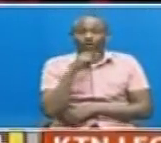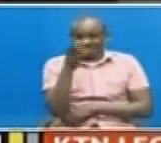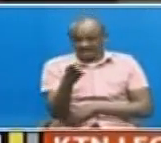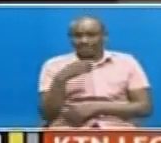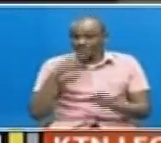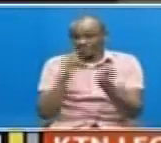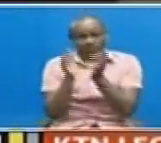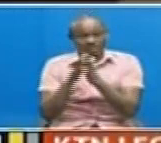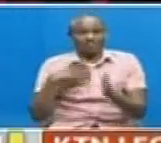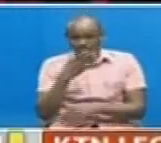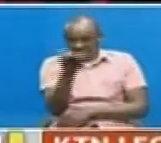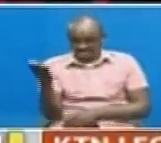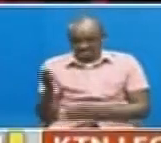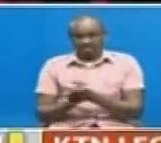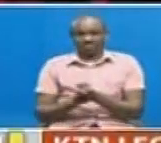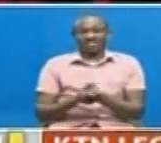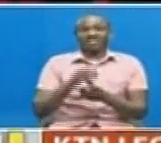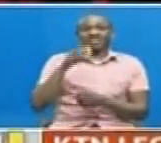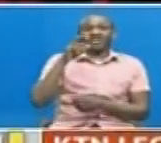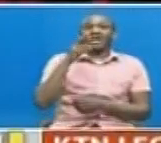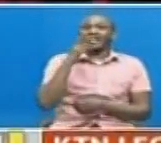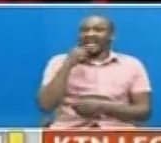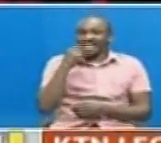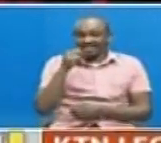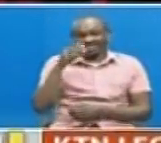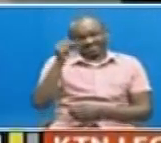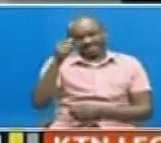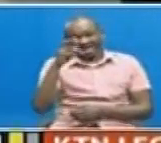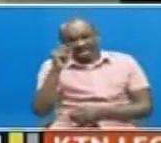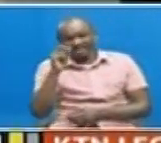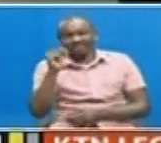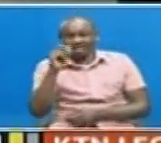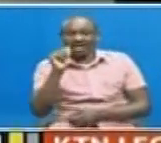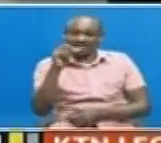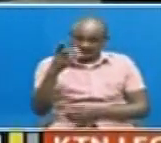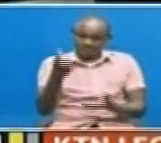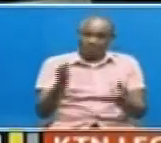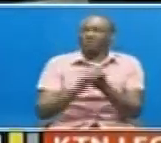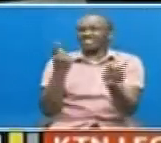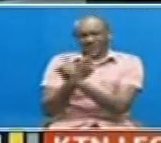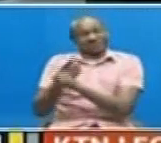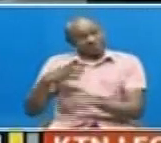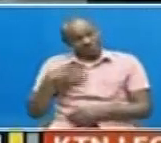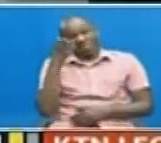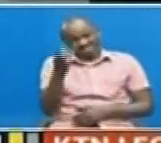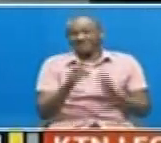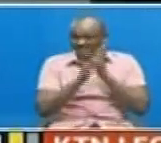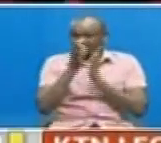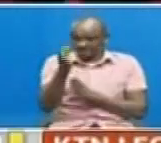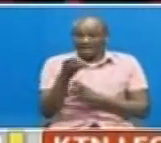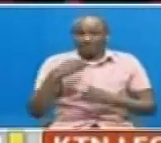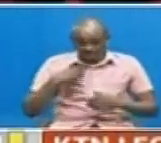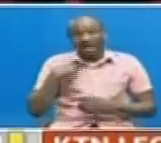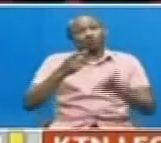nikaanza kuonana na watu. Shaona. Kina Redson walikuwa na record pale pale wa Ire. Pia wewe mwenyewe inabidi sasa ujiprovie kwa sababu wakati huo